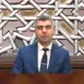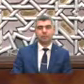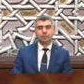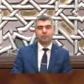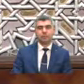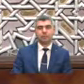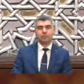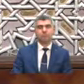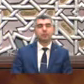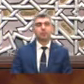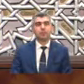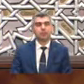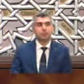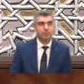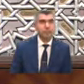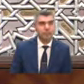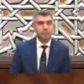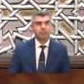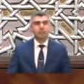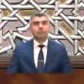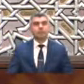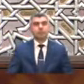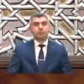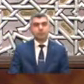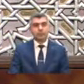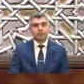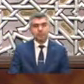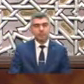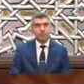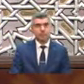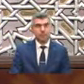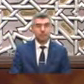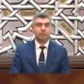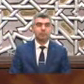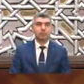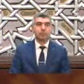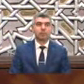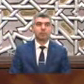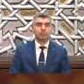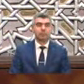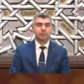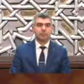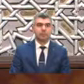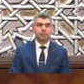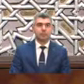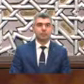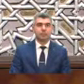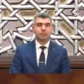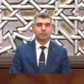كفى كفى أعطيو من السيد النائب، السيدة النائبة، السيدة النائبة، من